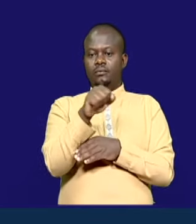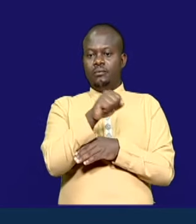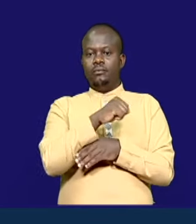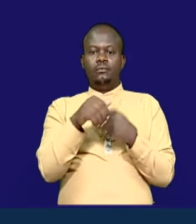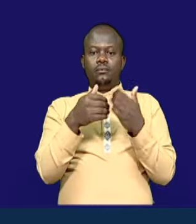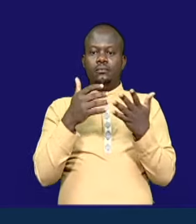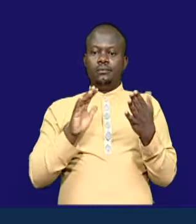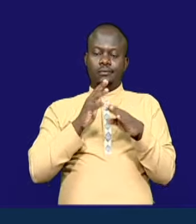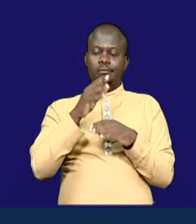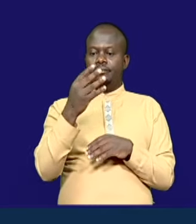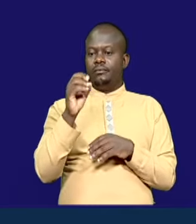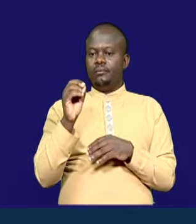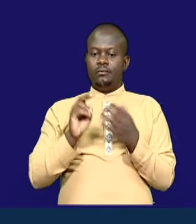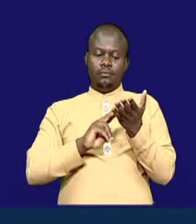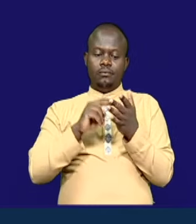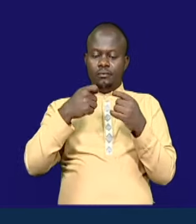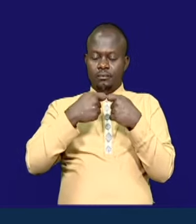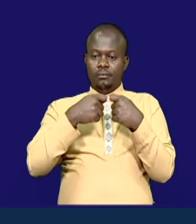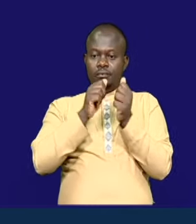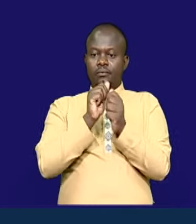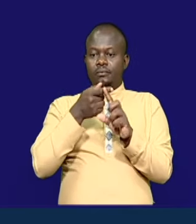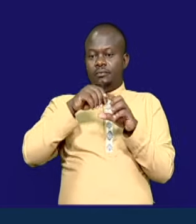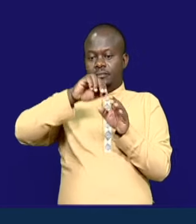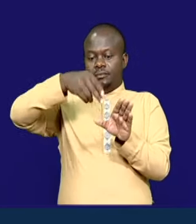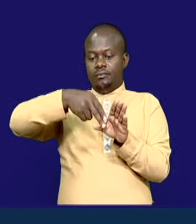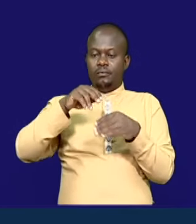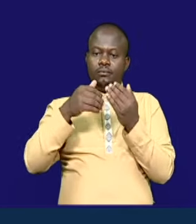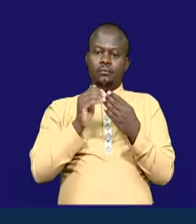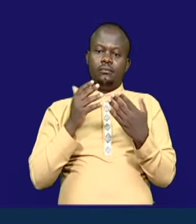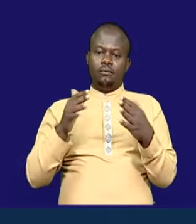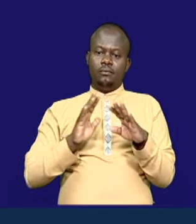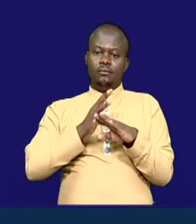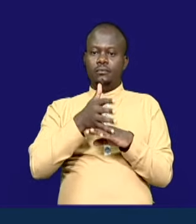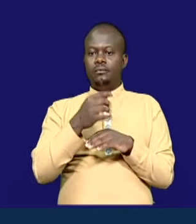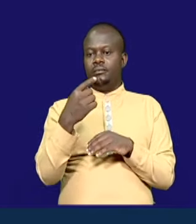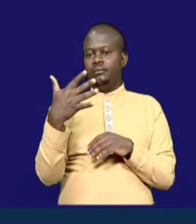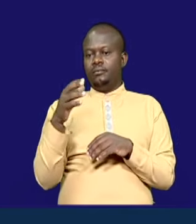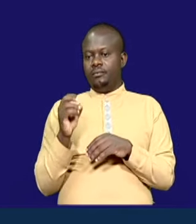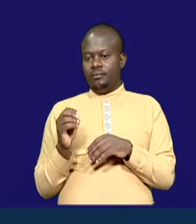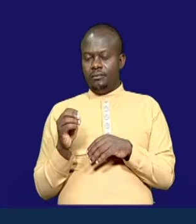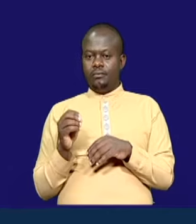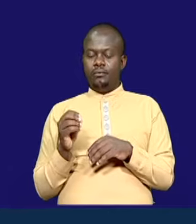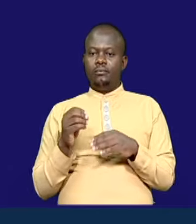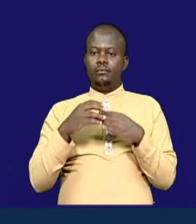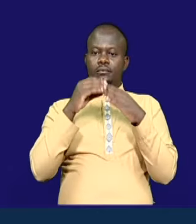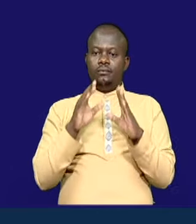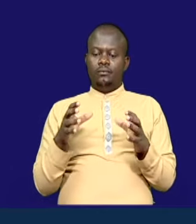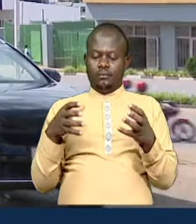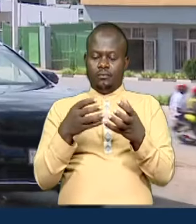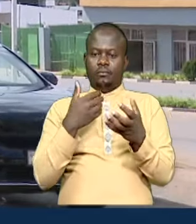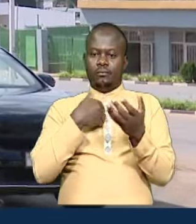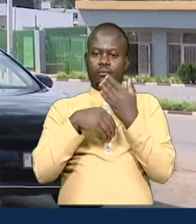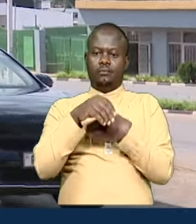zigeze kuri 400, mu gihe zikoresha amashanyarazi n'ibikomoka kuri peteroli zimaze kuba 1500. Chairman w'ihuriro ry'abafite ibinyabiziga